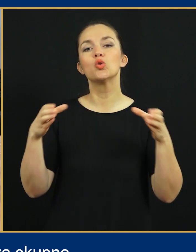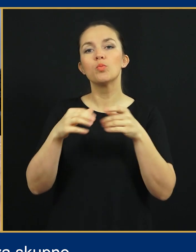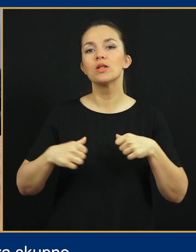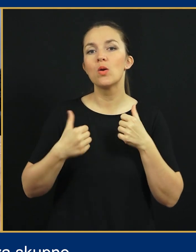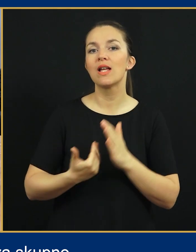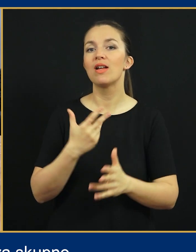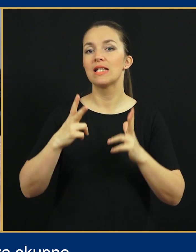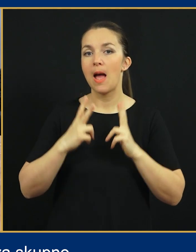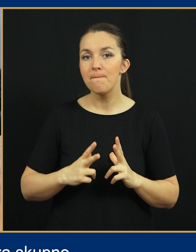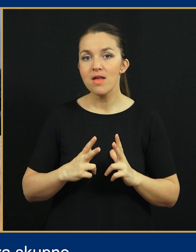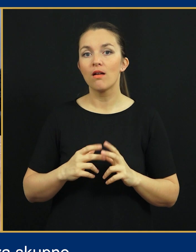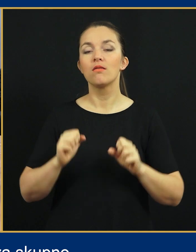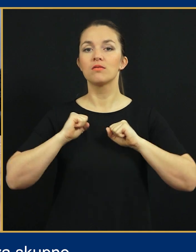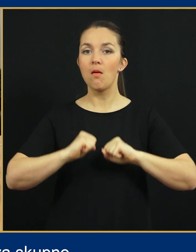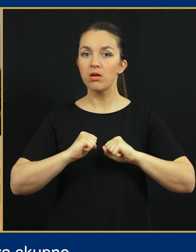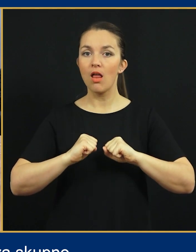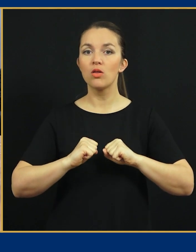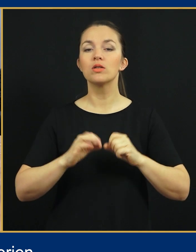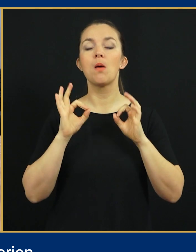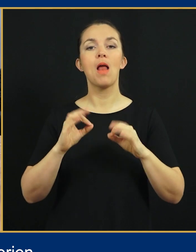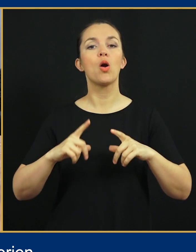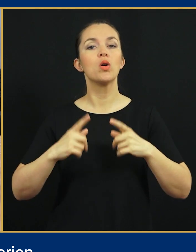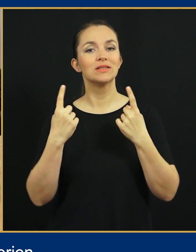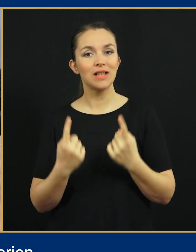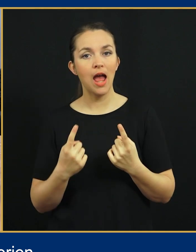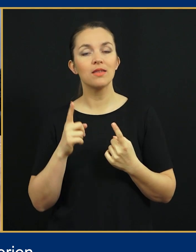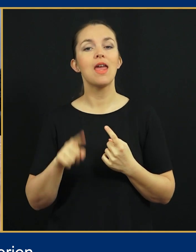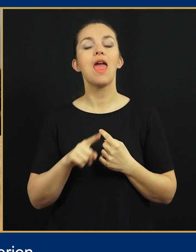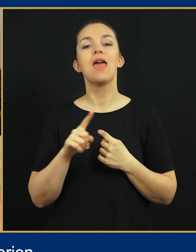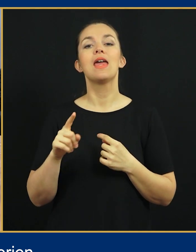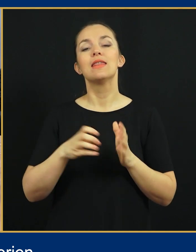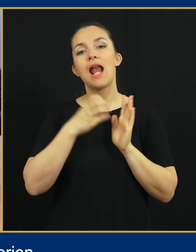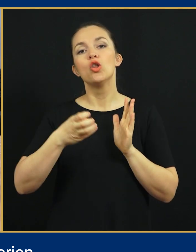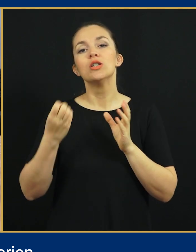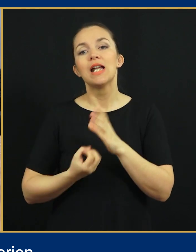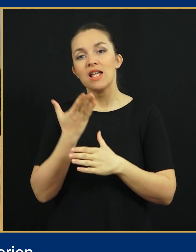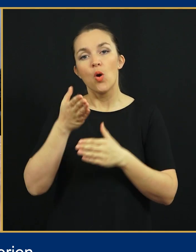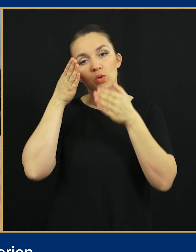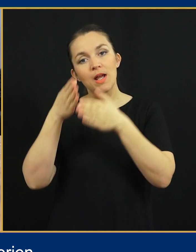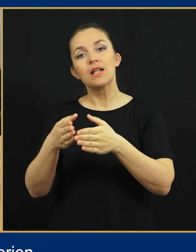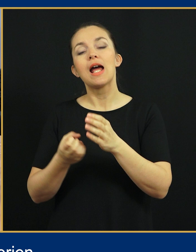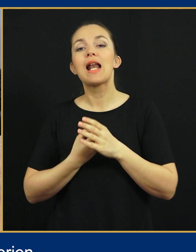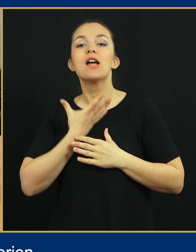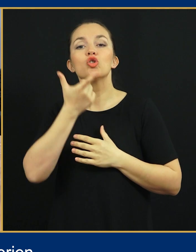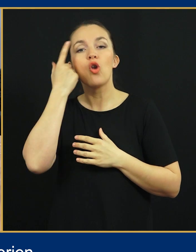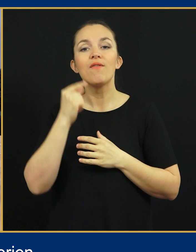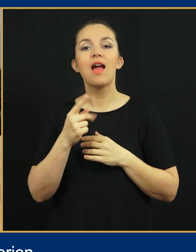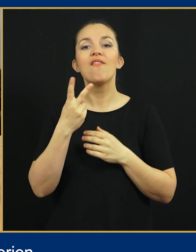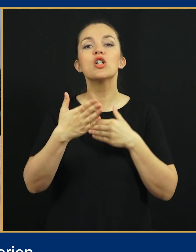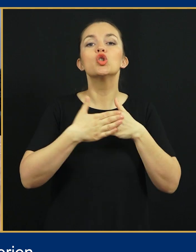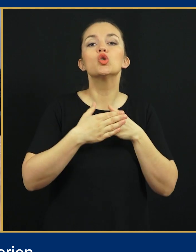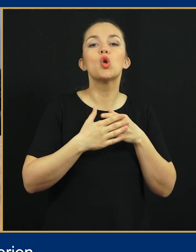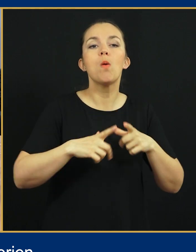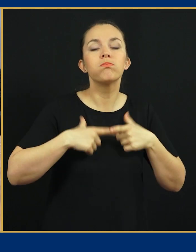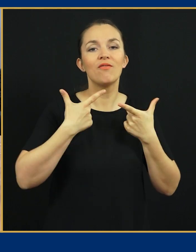mir, stabilnost, blagostanje in trajnostni razvoj, usmerjen k rasti človeka v sobivanju z